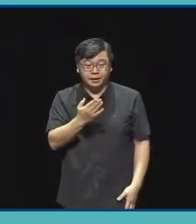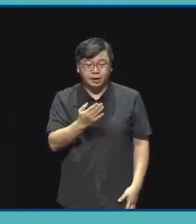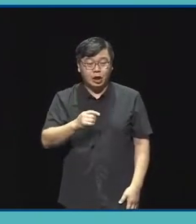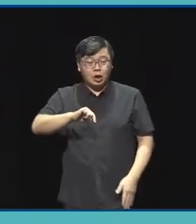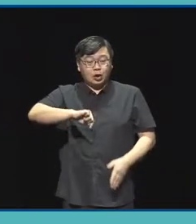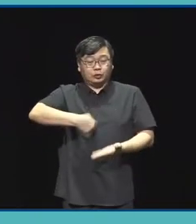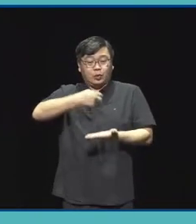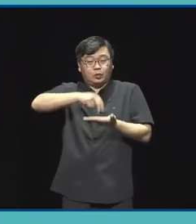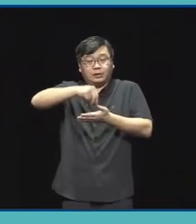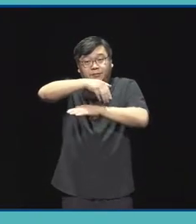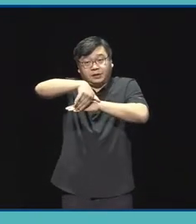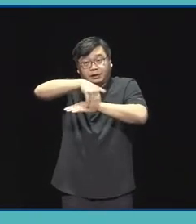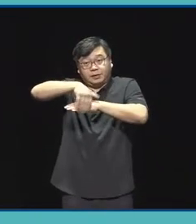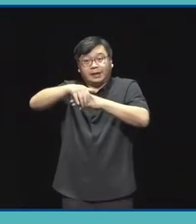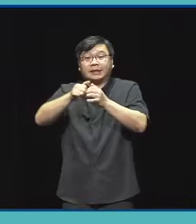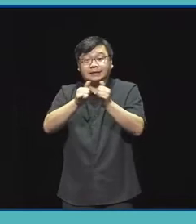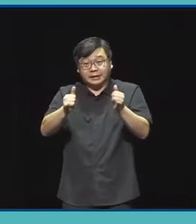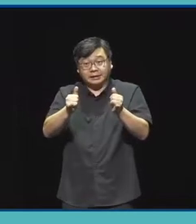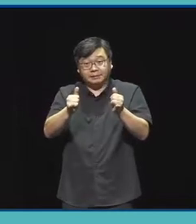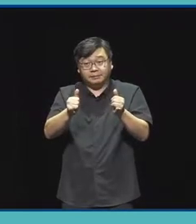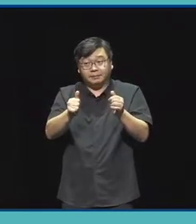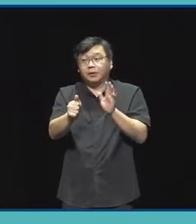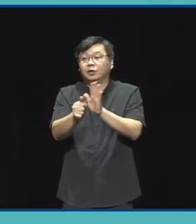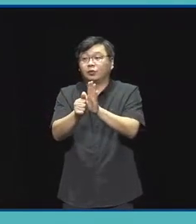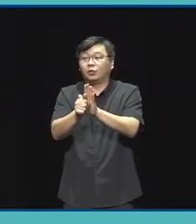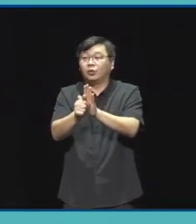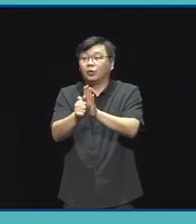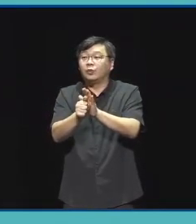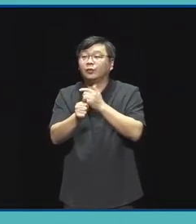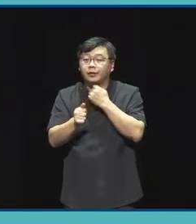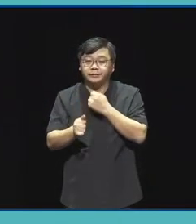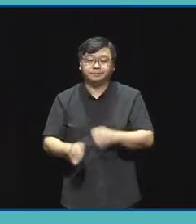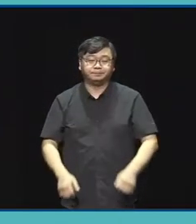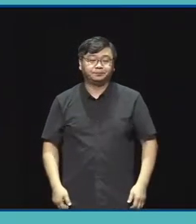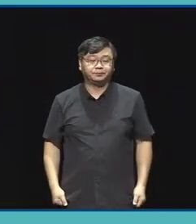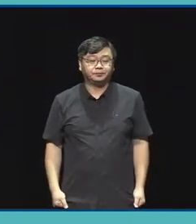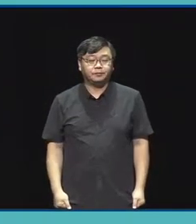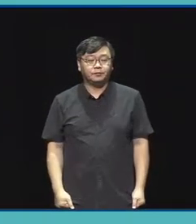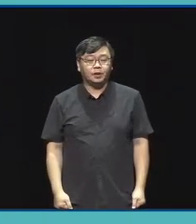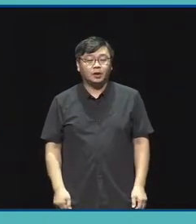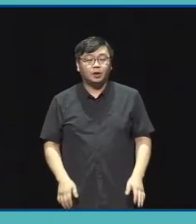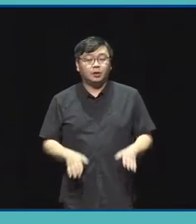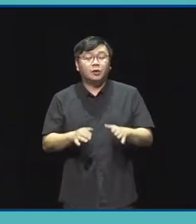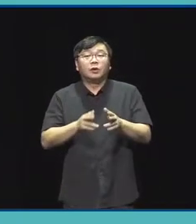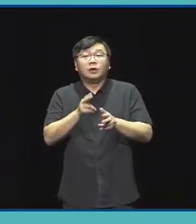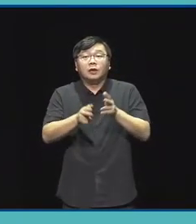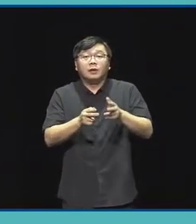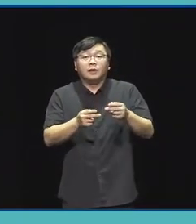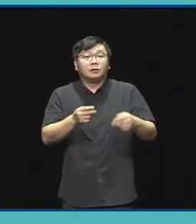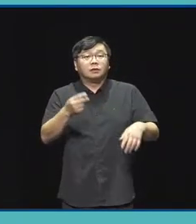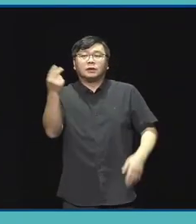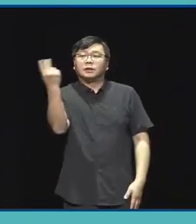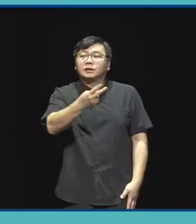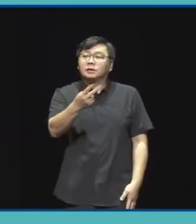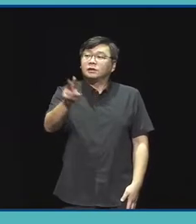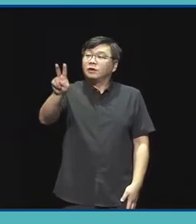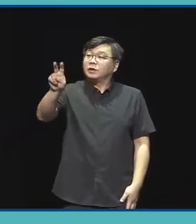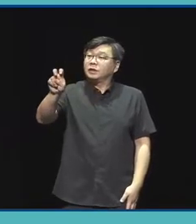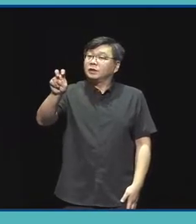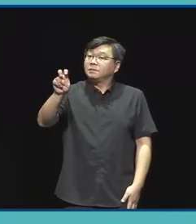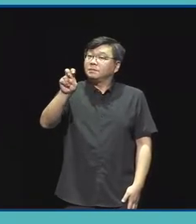중심으로 그 신청자격을 완화해서 만들고 있습니다이 사업은 2024년